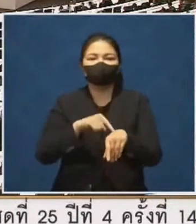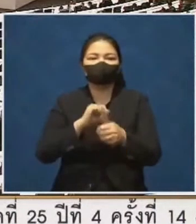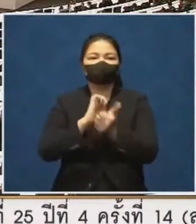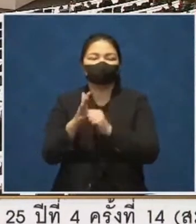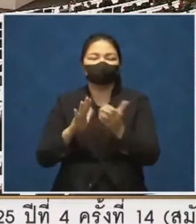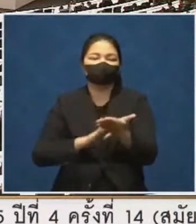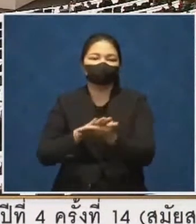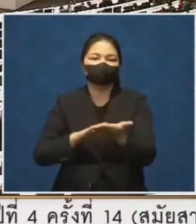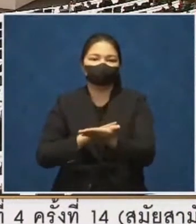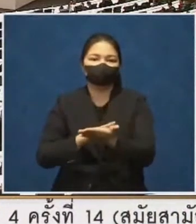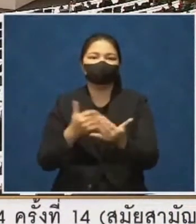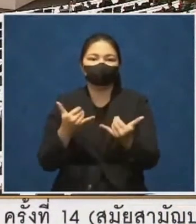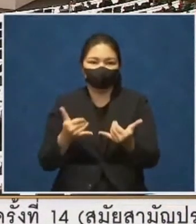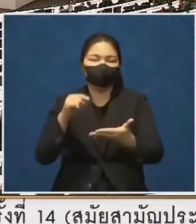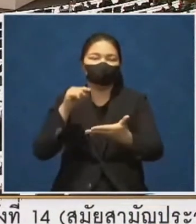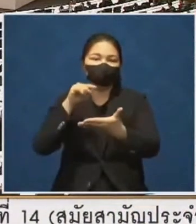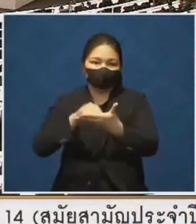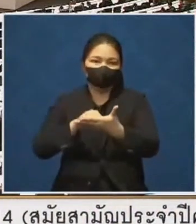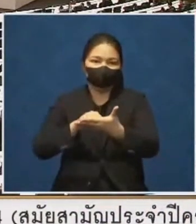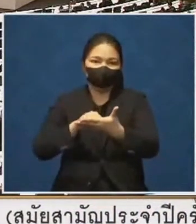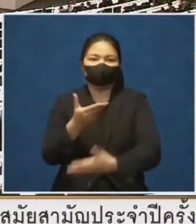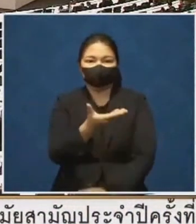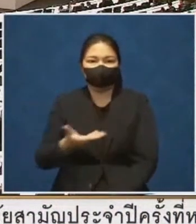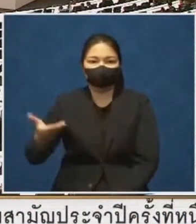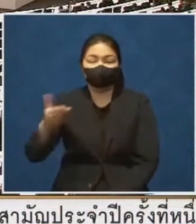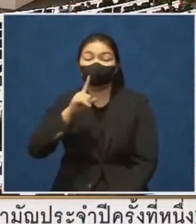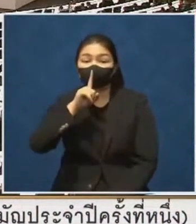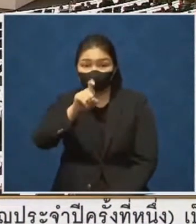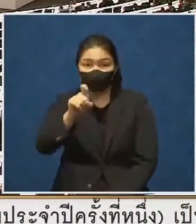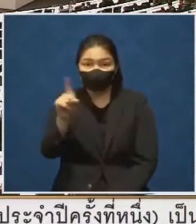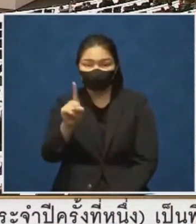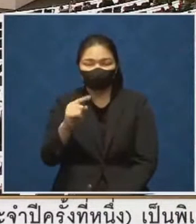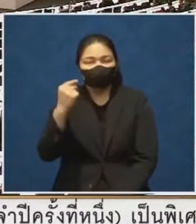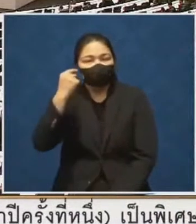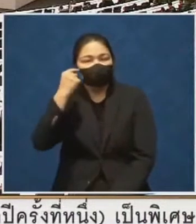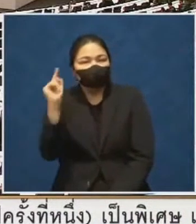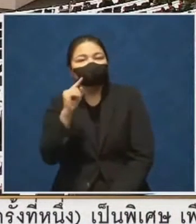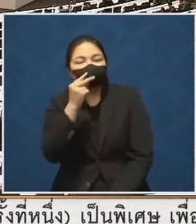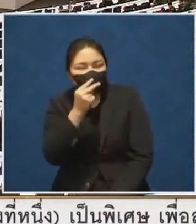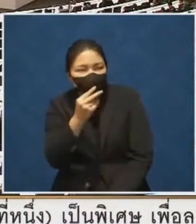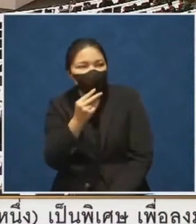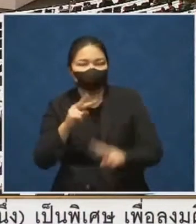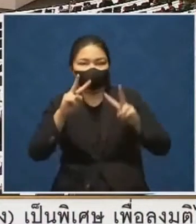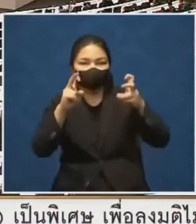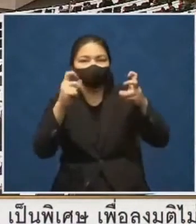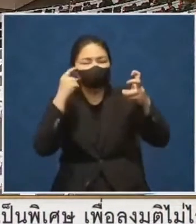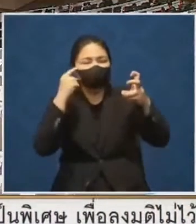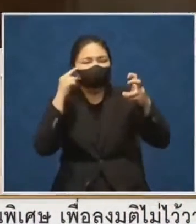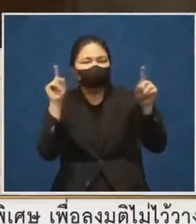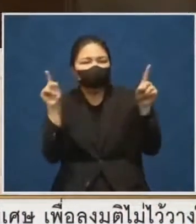าสนใจ2วันนี้15 16โฟกัสใหญ่ทุกคนมุ่งไปที่พลเอกประยุทธ์นะในการอภิปรายแ